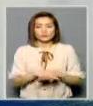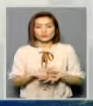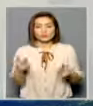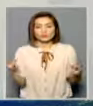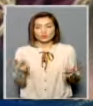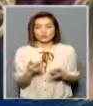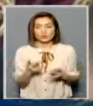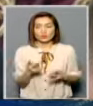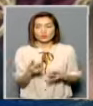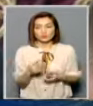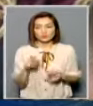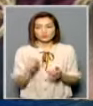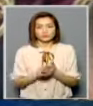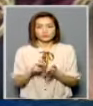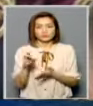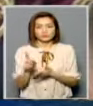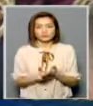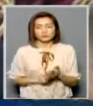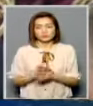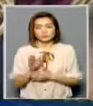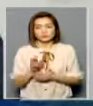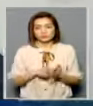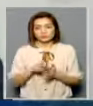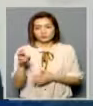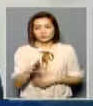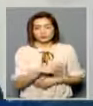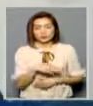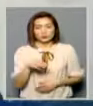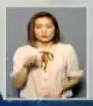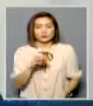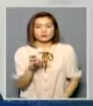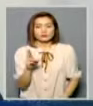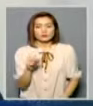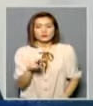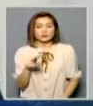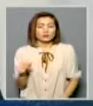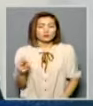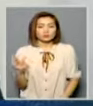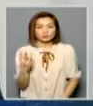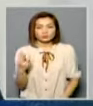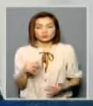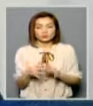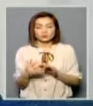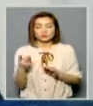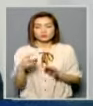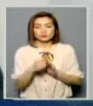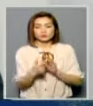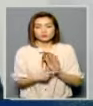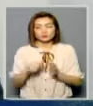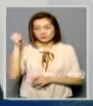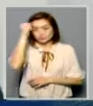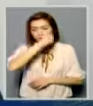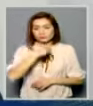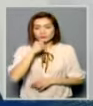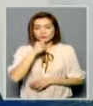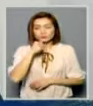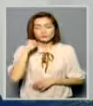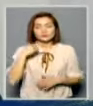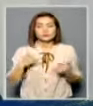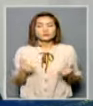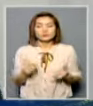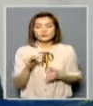етіледі. ЖКХ-ға ұсыныс берілді. Сонымен қатар мына Тасқала үш ауылындағы 2017 жылдары жүргізілген мынау қазіргі